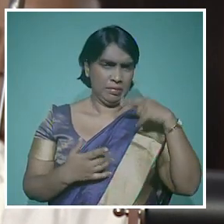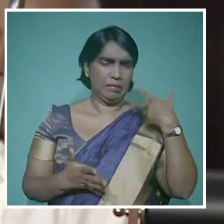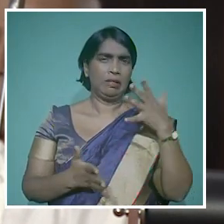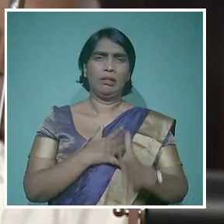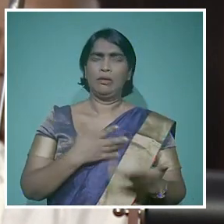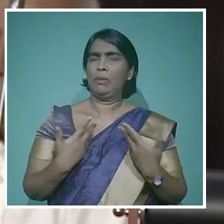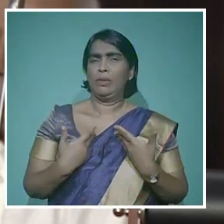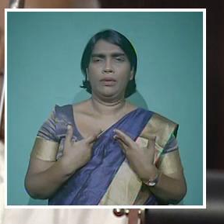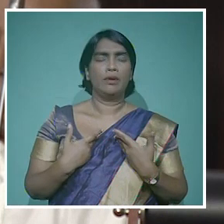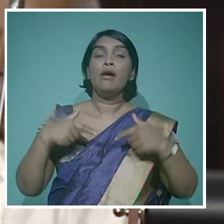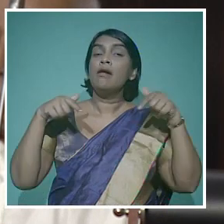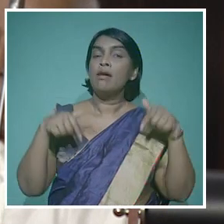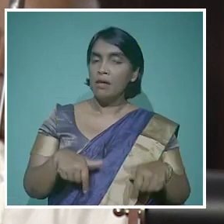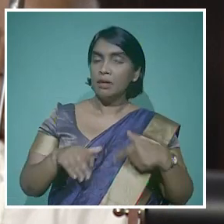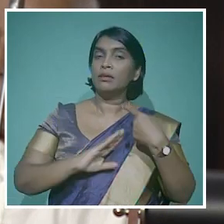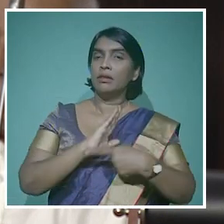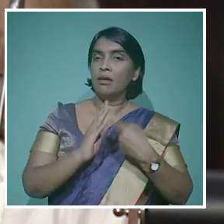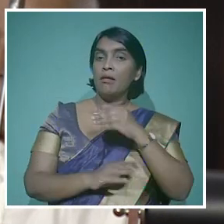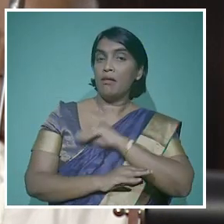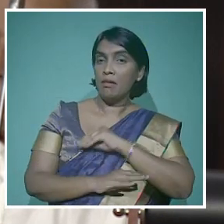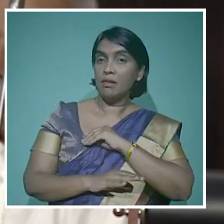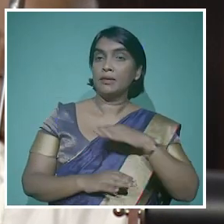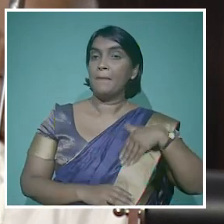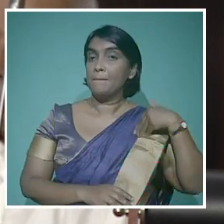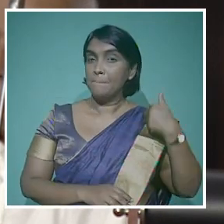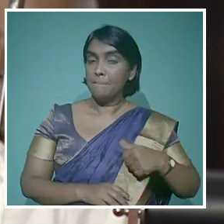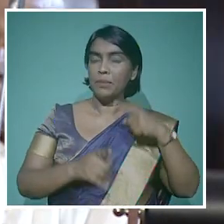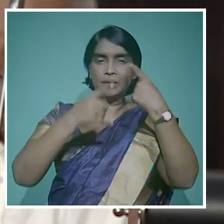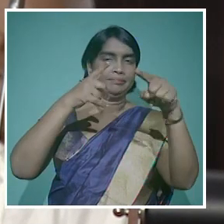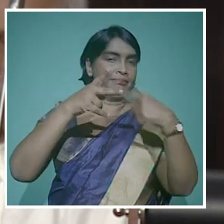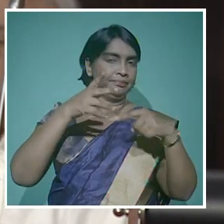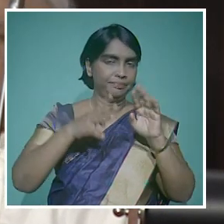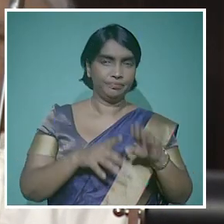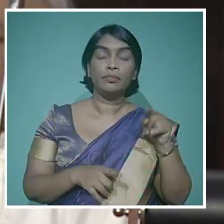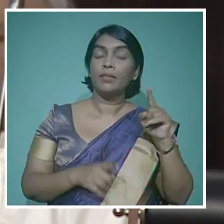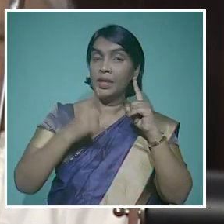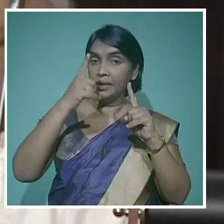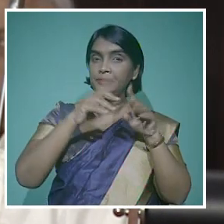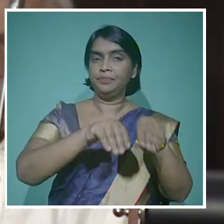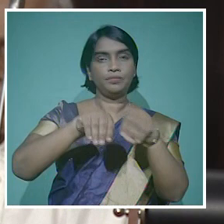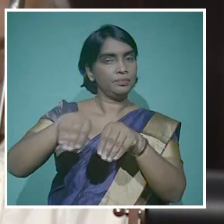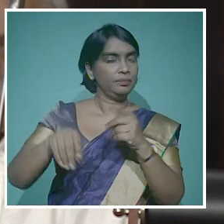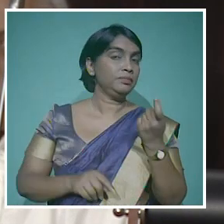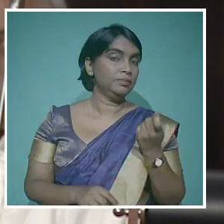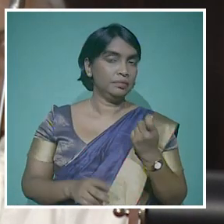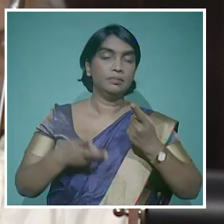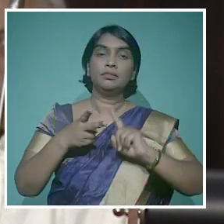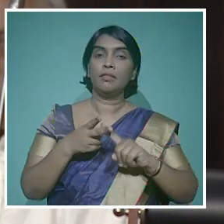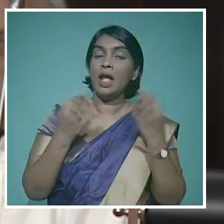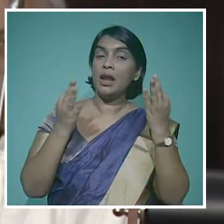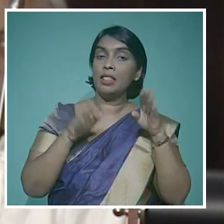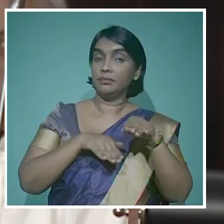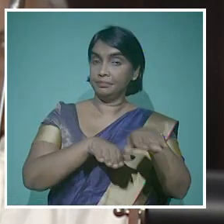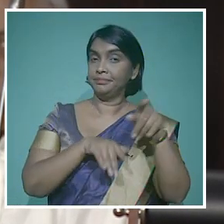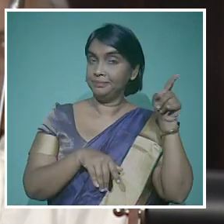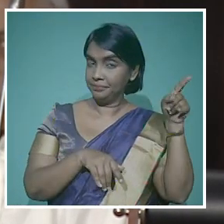ගත්තද? අද අපේ රටේ ආදායම් ලබන ප්‍රධාන ක්ෂේත්‍ර කීපයක් තියෙනවා. එකක් වැවිලි ආර්ථිකය. ඊළඟට නිදහස් වෙළඳ